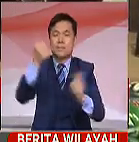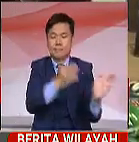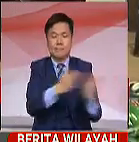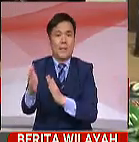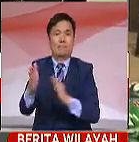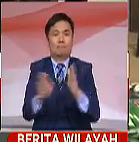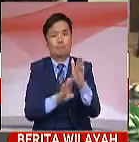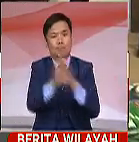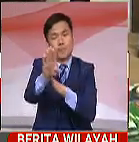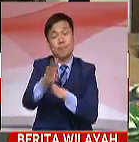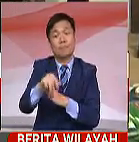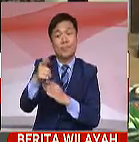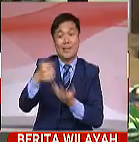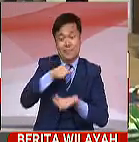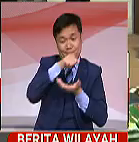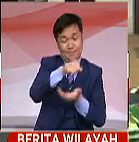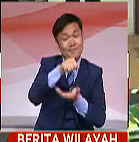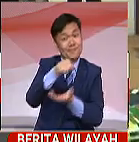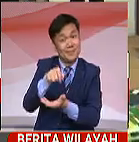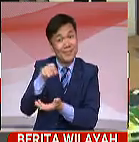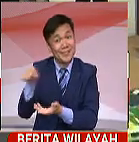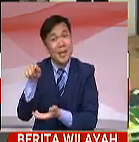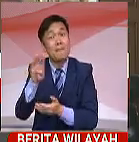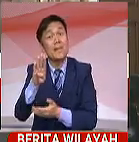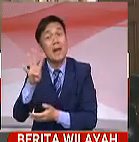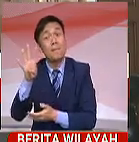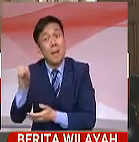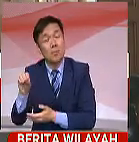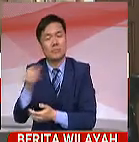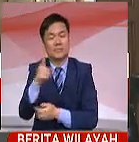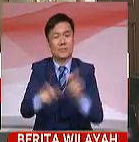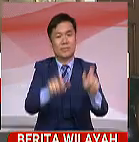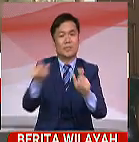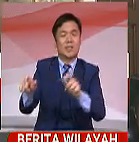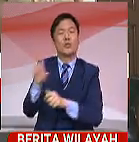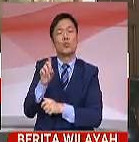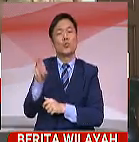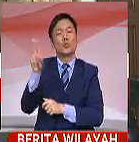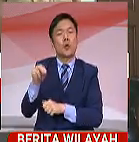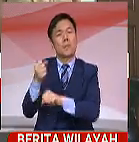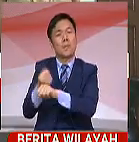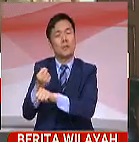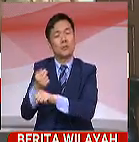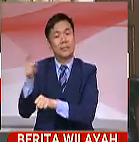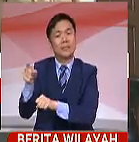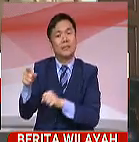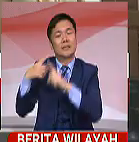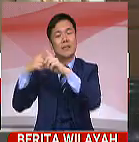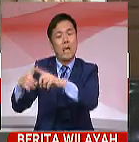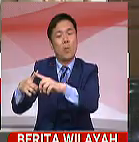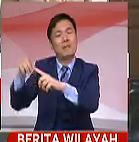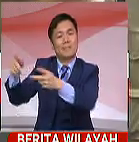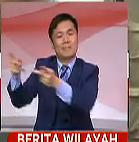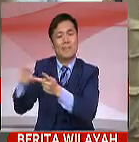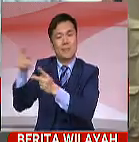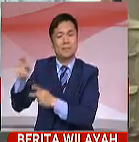pemberita selepas menyampaikan bantuan bakul makanan golongan B40 kepada penduduk Dun Tanjung Batu di Dewan OT Jantan,